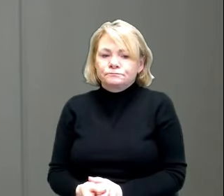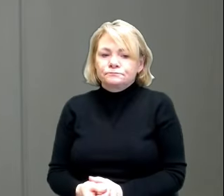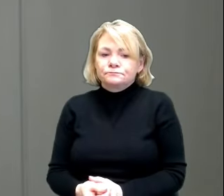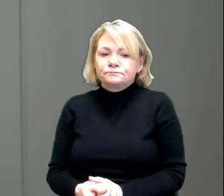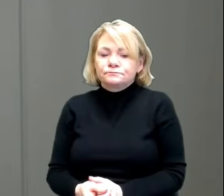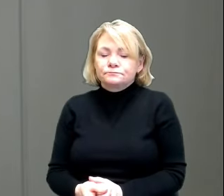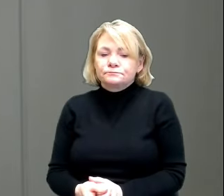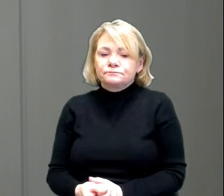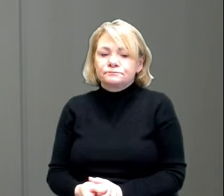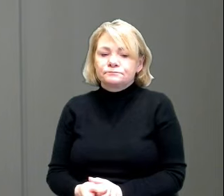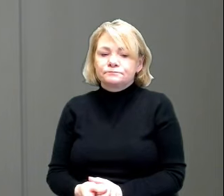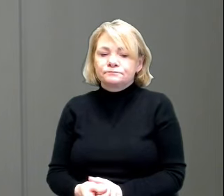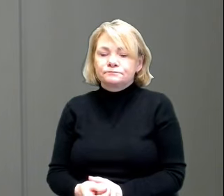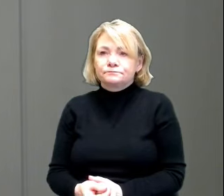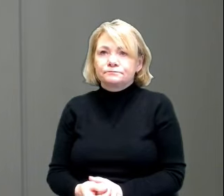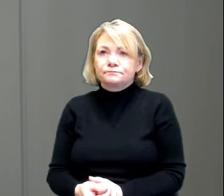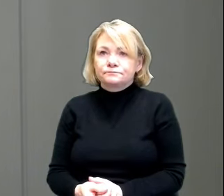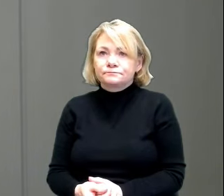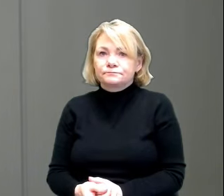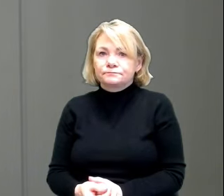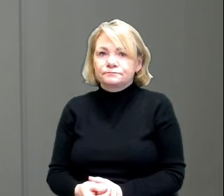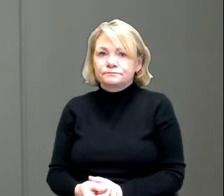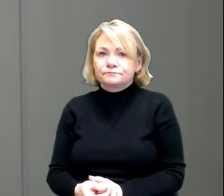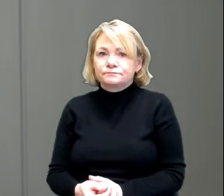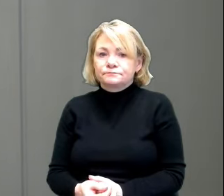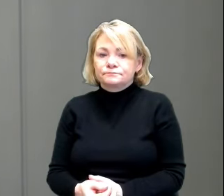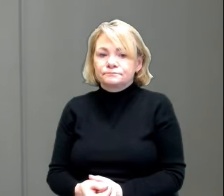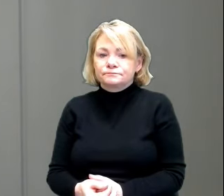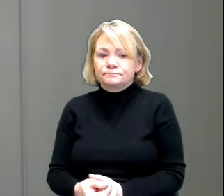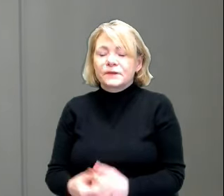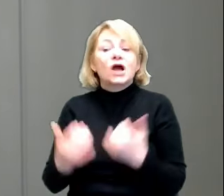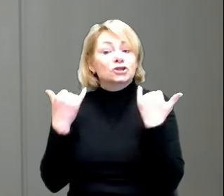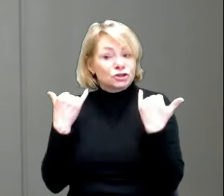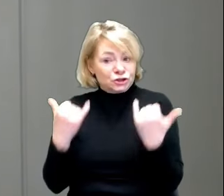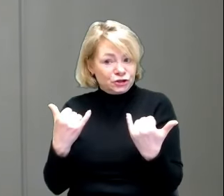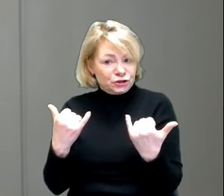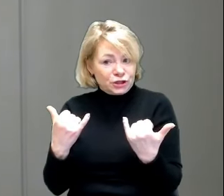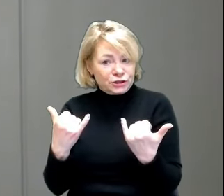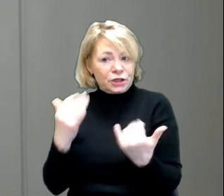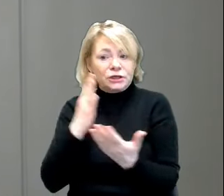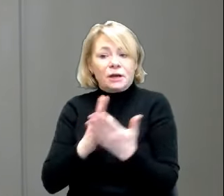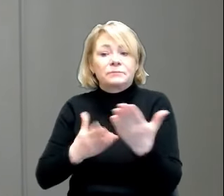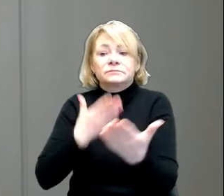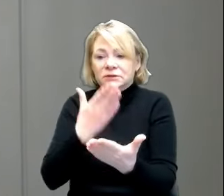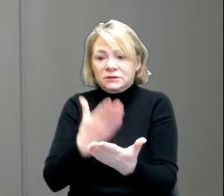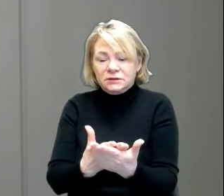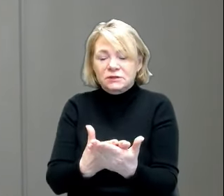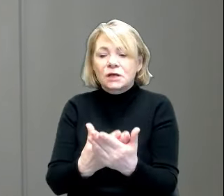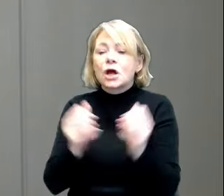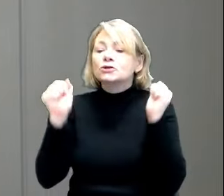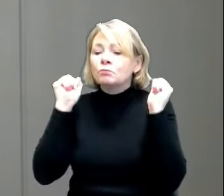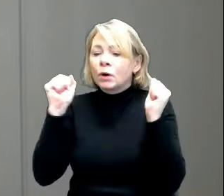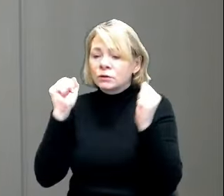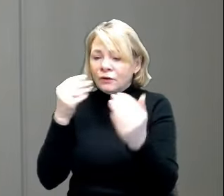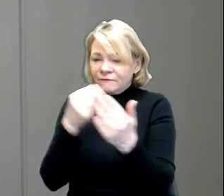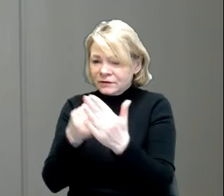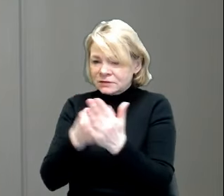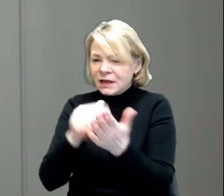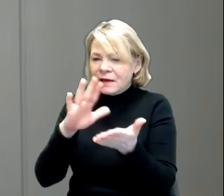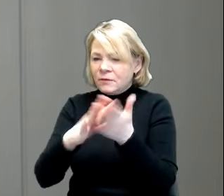e šiandien yra pristatomas sporto finansavimo tvarkos aprašas nu tikrai tikėjau